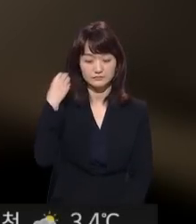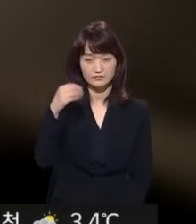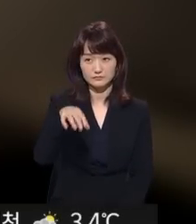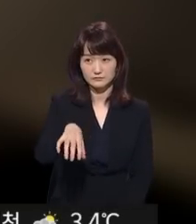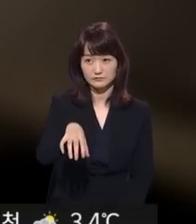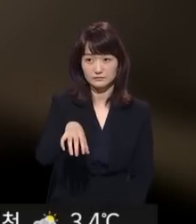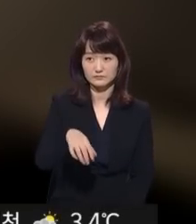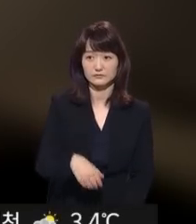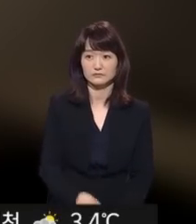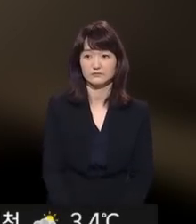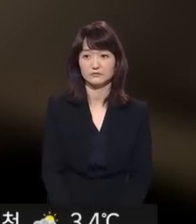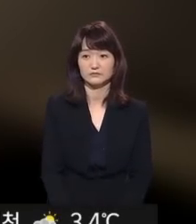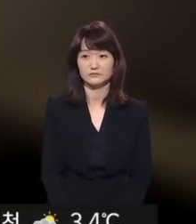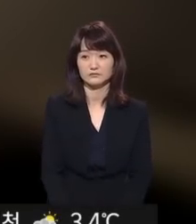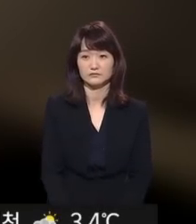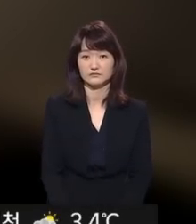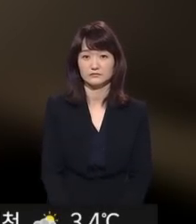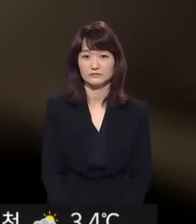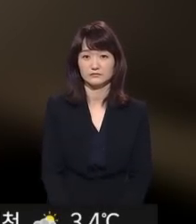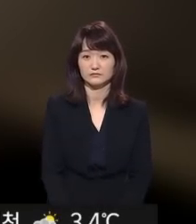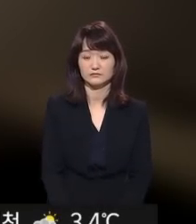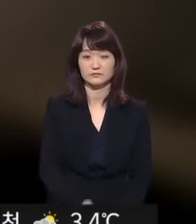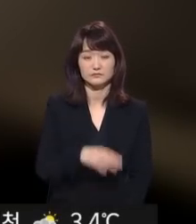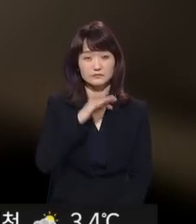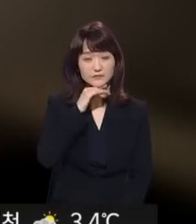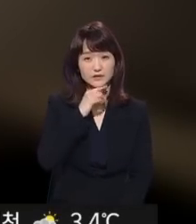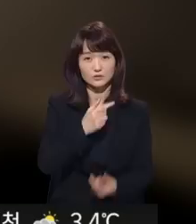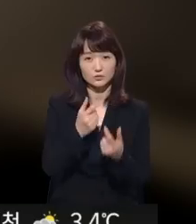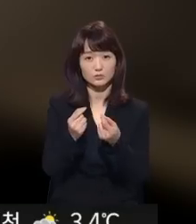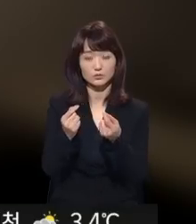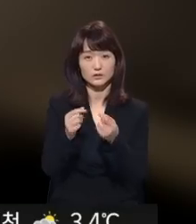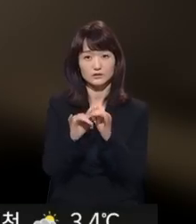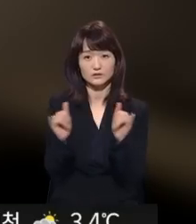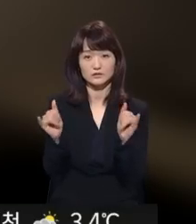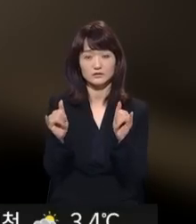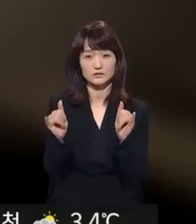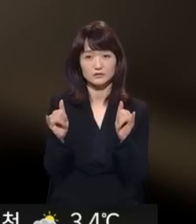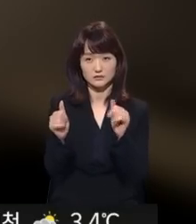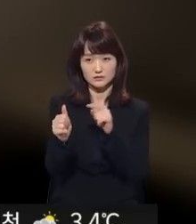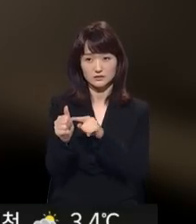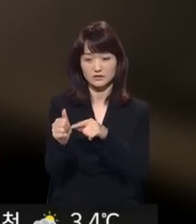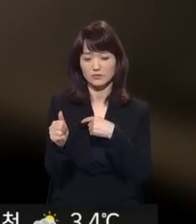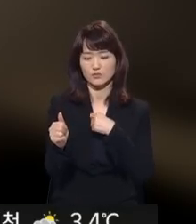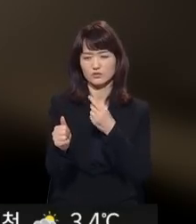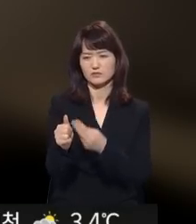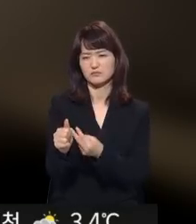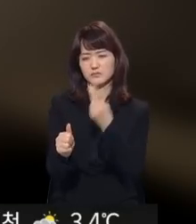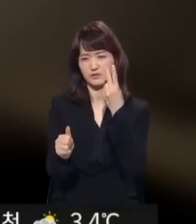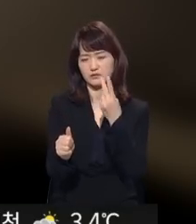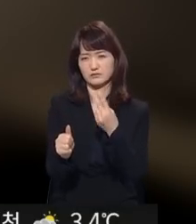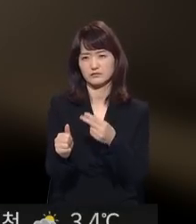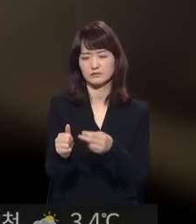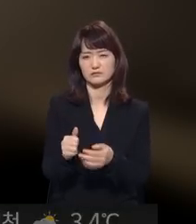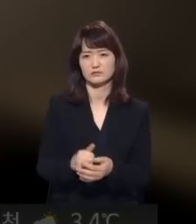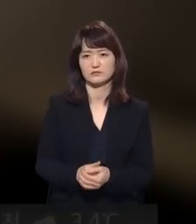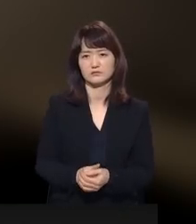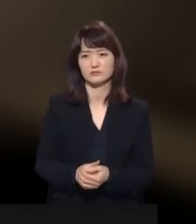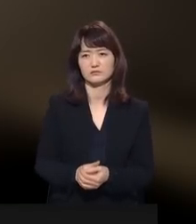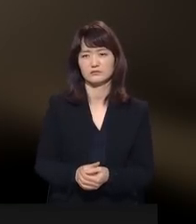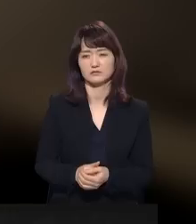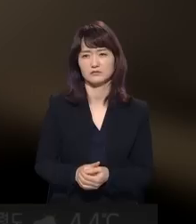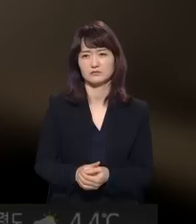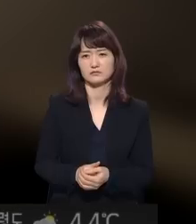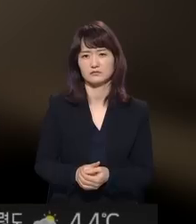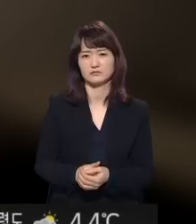괴롭혔던 그 학생들이 있고 또 이걸 보면서 한 30분이면 거기에 사실상 가담했다고 본 사실상의